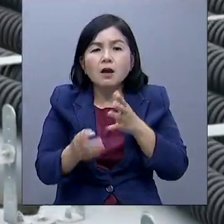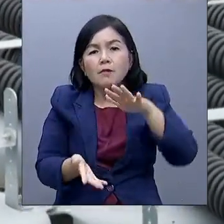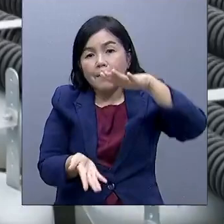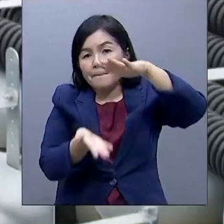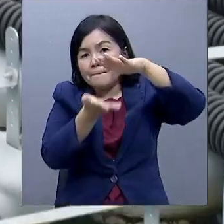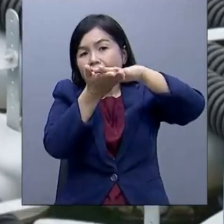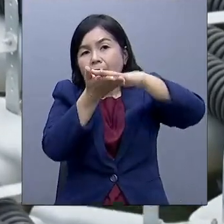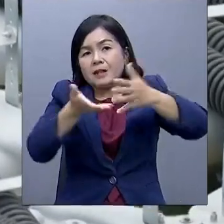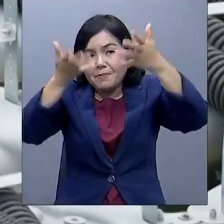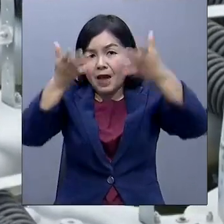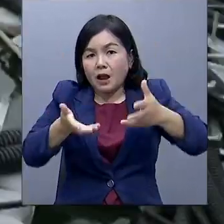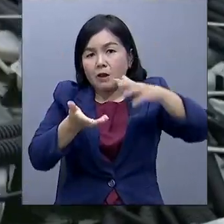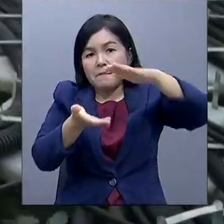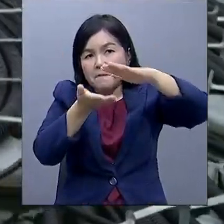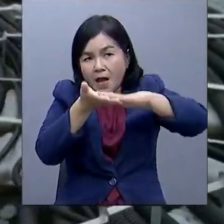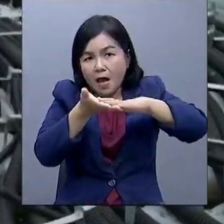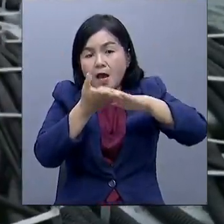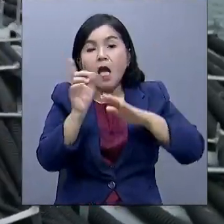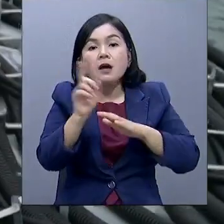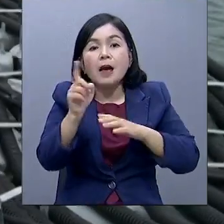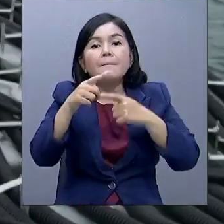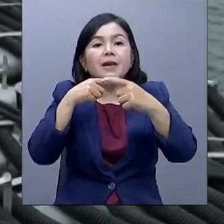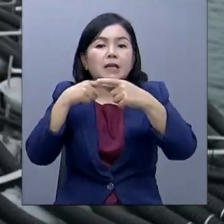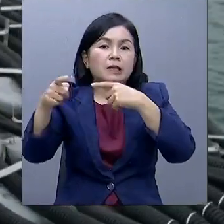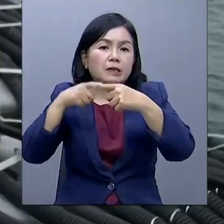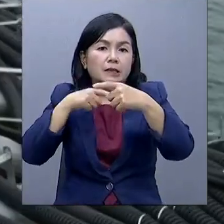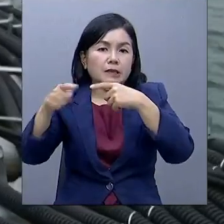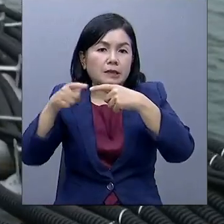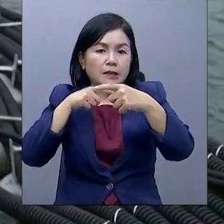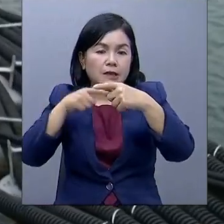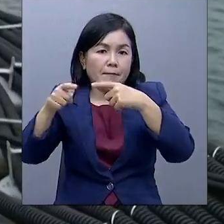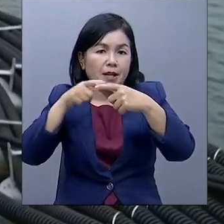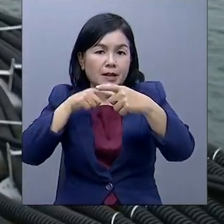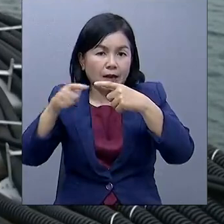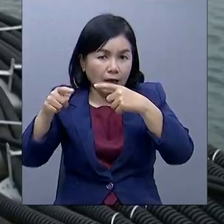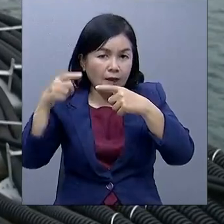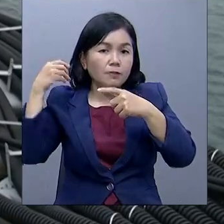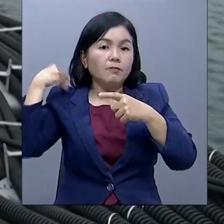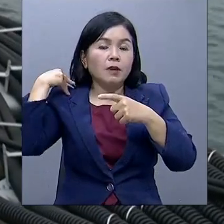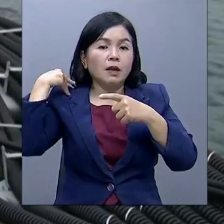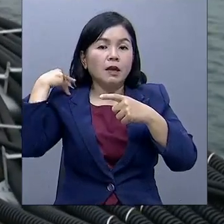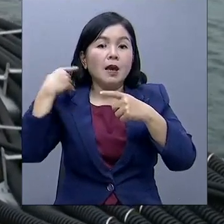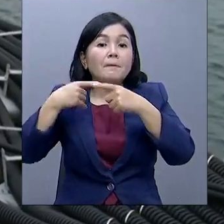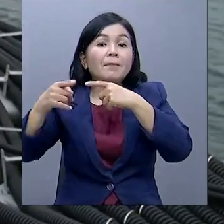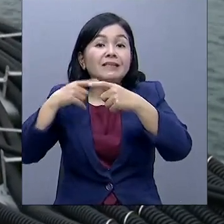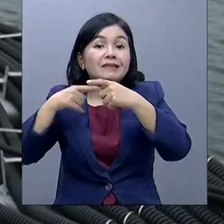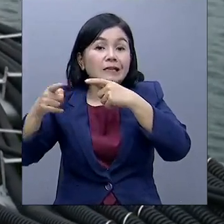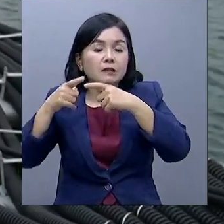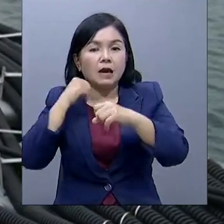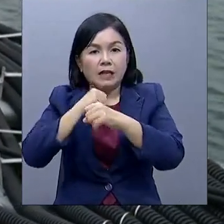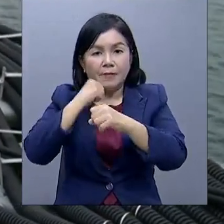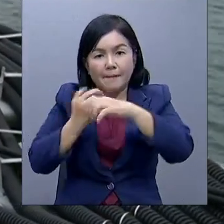ครับโฟลด์ตัวนี้เป็นวัสดุพลาสติกชนิด HDPE ก ็ คือ High Density Polyethylene นะครับ